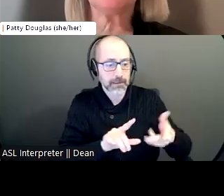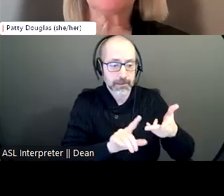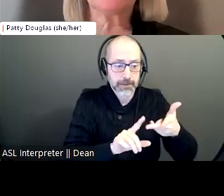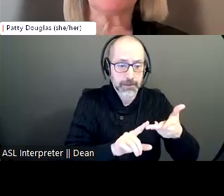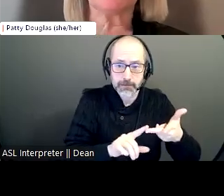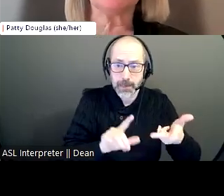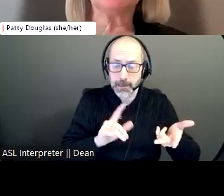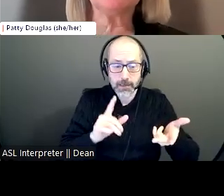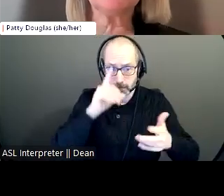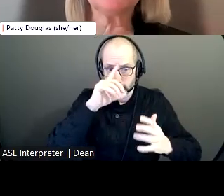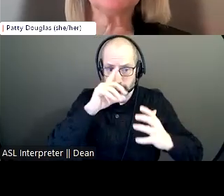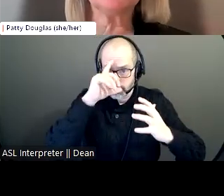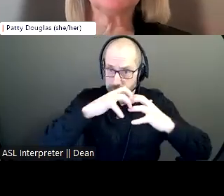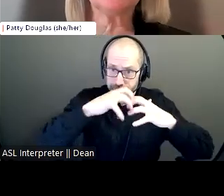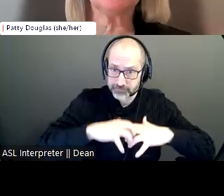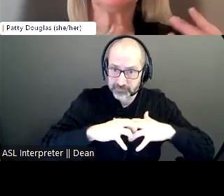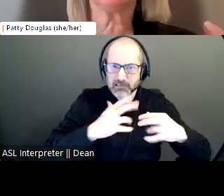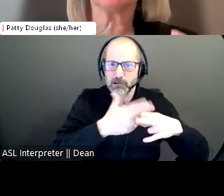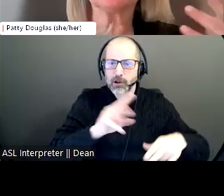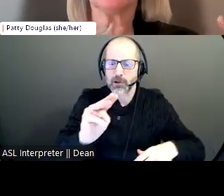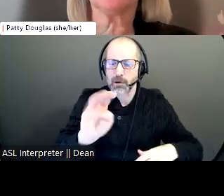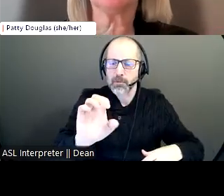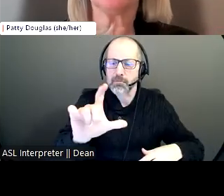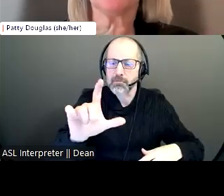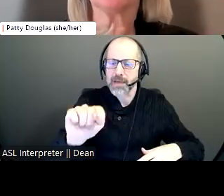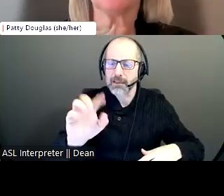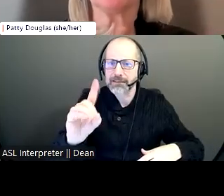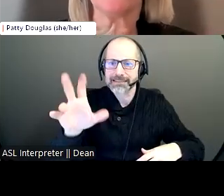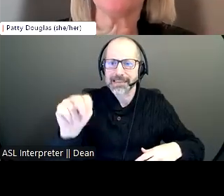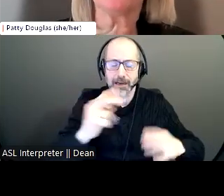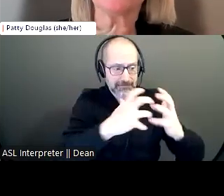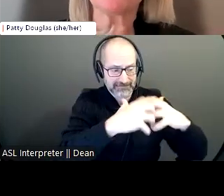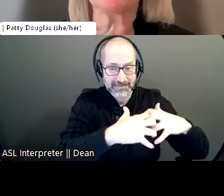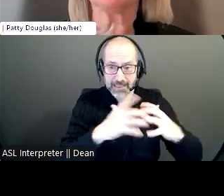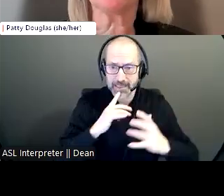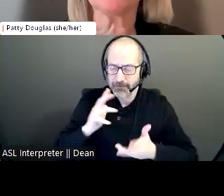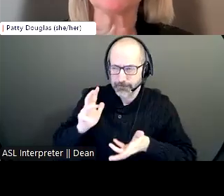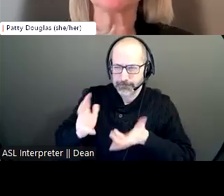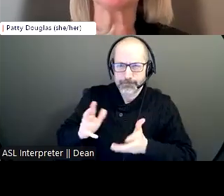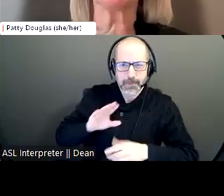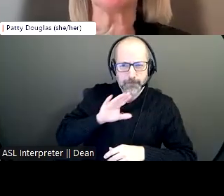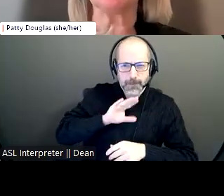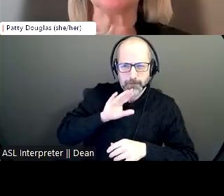meltdowns. On crée souvent, If donc, things ça crée have souvent un not gone effondrement. well and it's been Et si les very